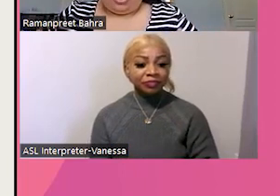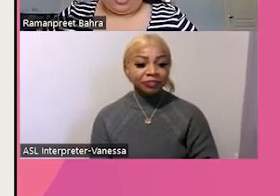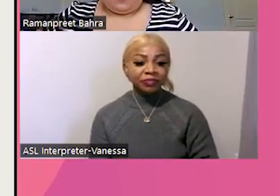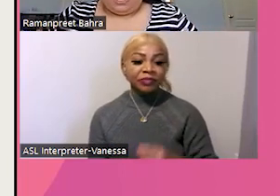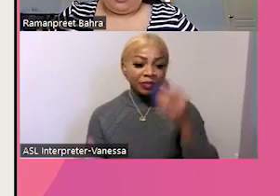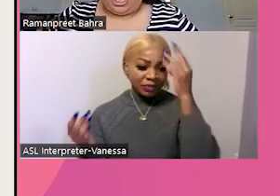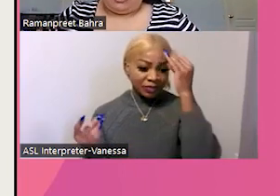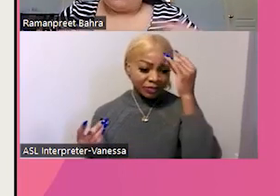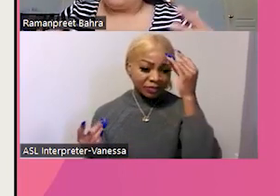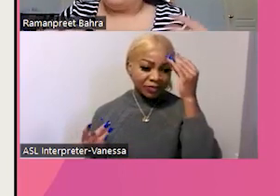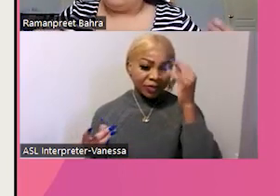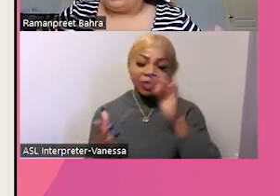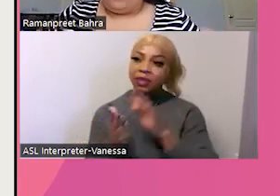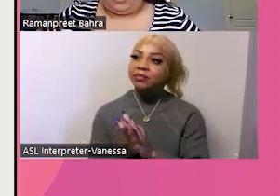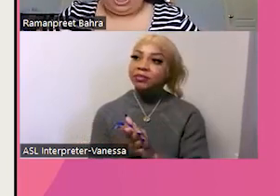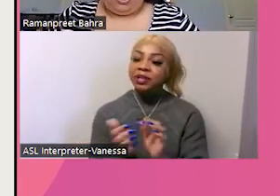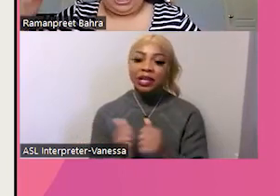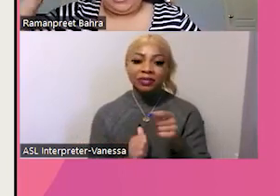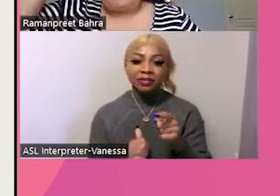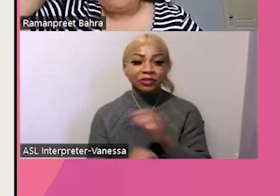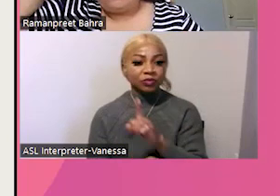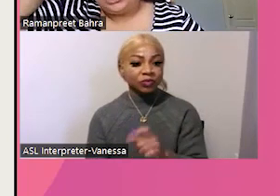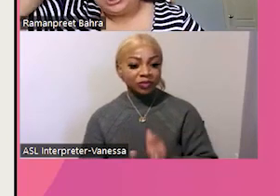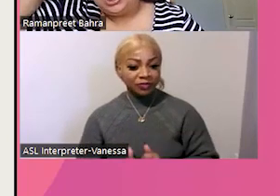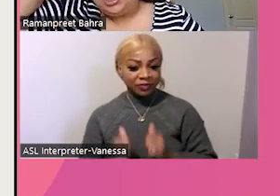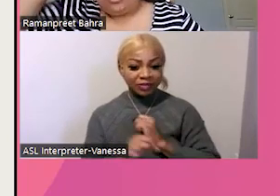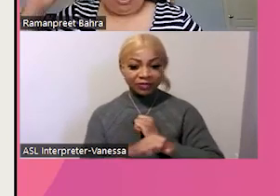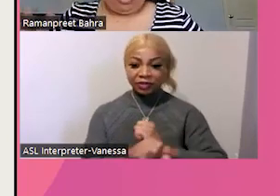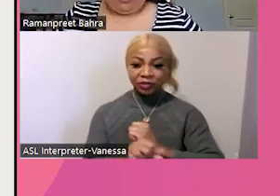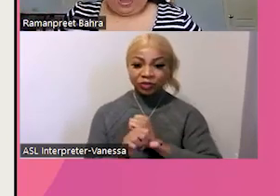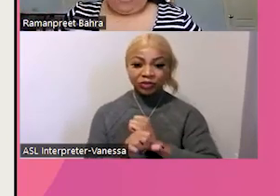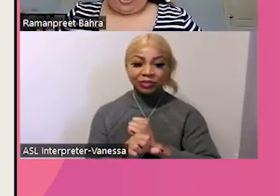vécue par les personnes donc